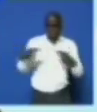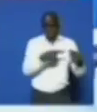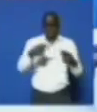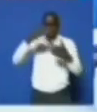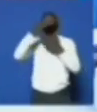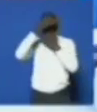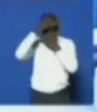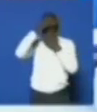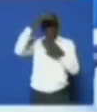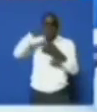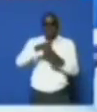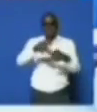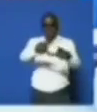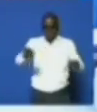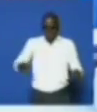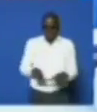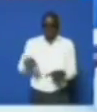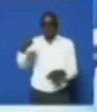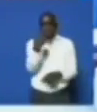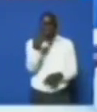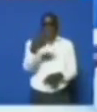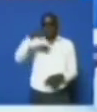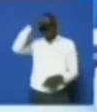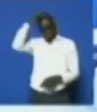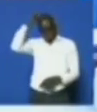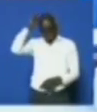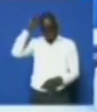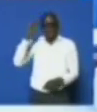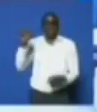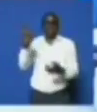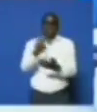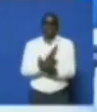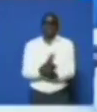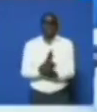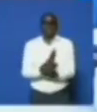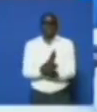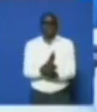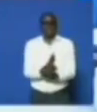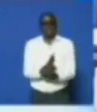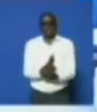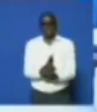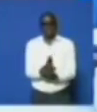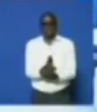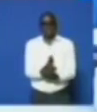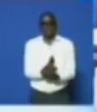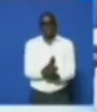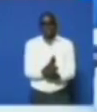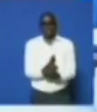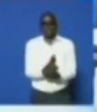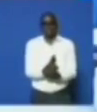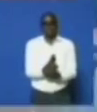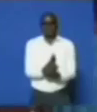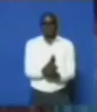dans la zone du sahel nous suivons le compte rendu la visite de alpha barry à mme ndao avec jason gros et aux